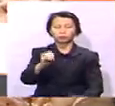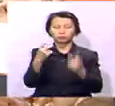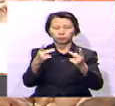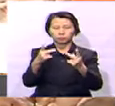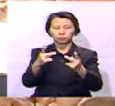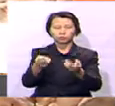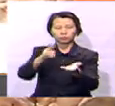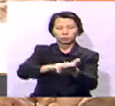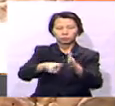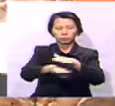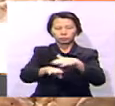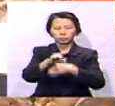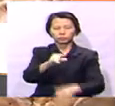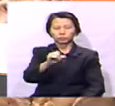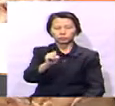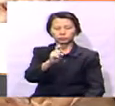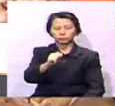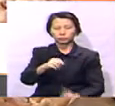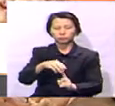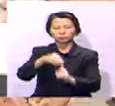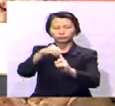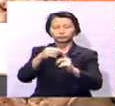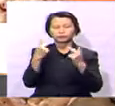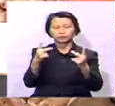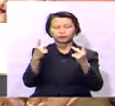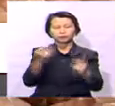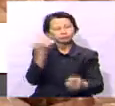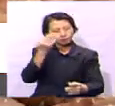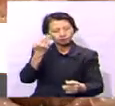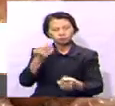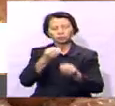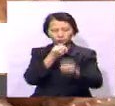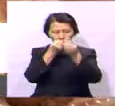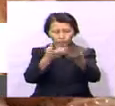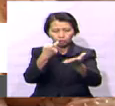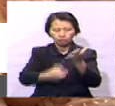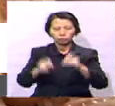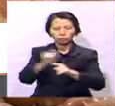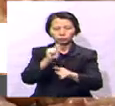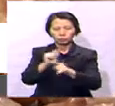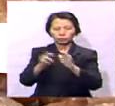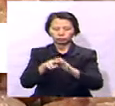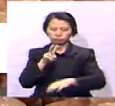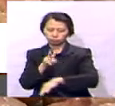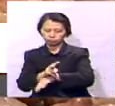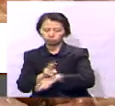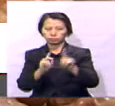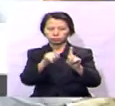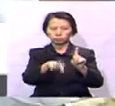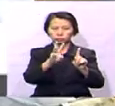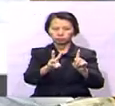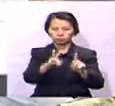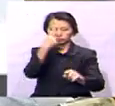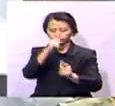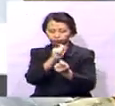perniagaan yang berdaftar di bawah GST khususnya sektor peruncitan. Maklumat harga itu akan digunakan semasa pemantauan pada 1 Jun